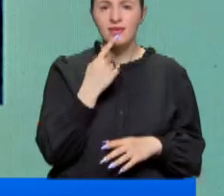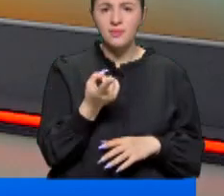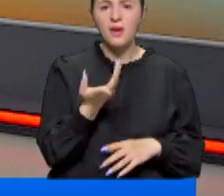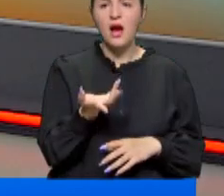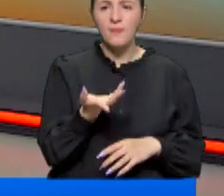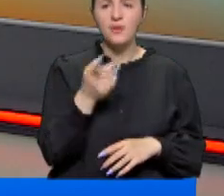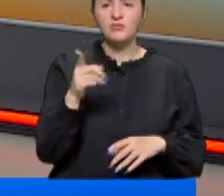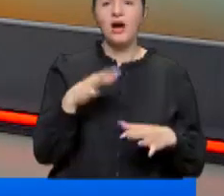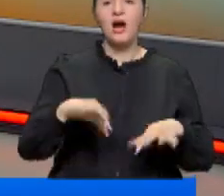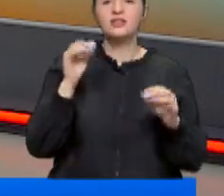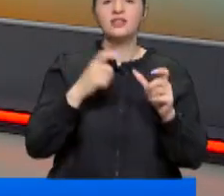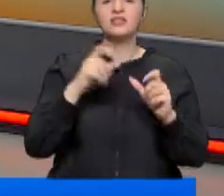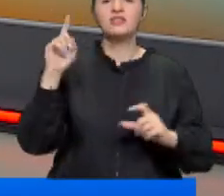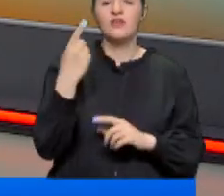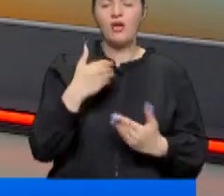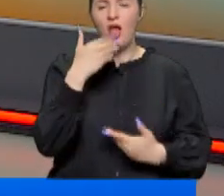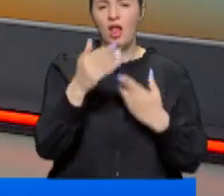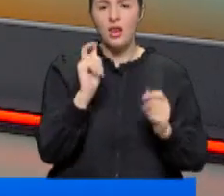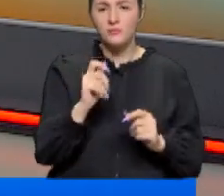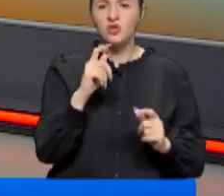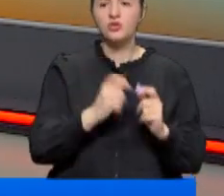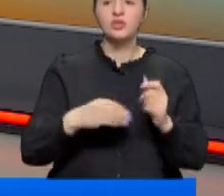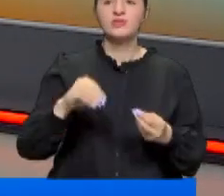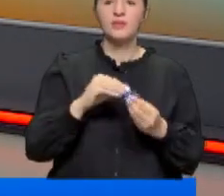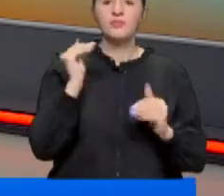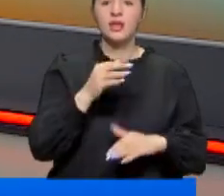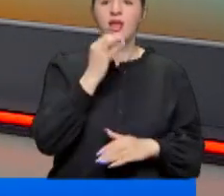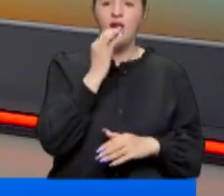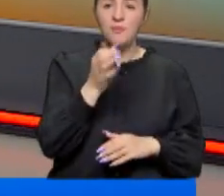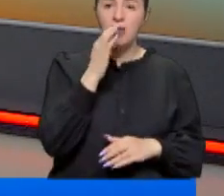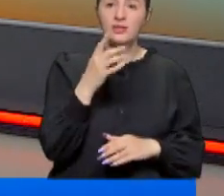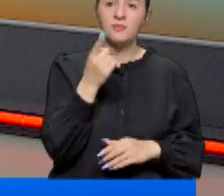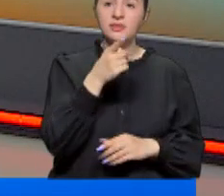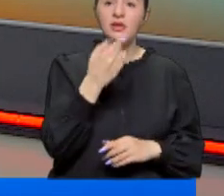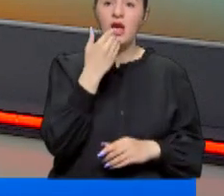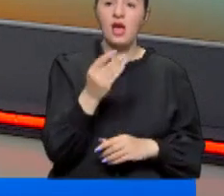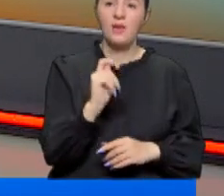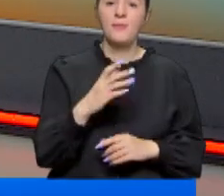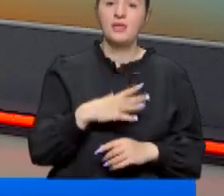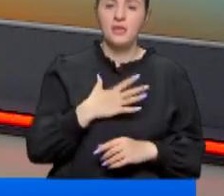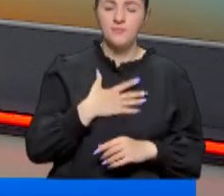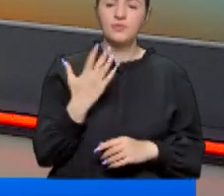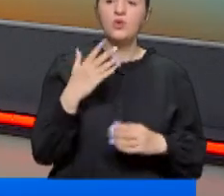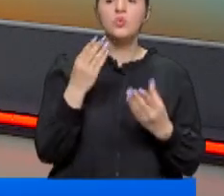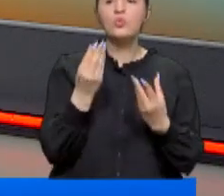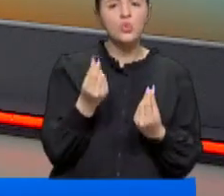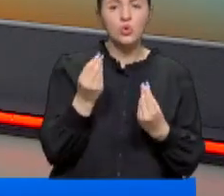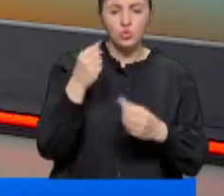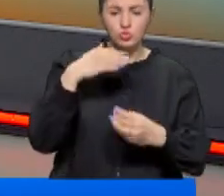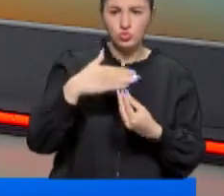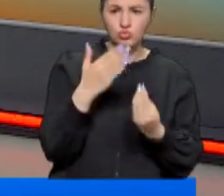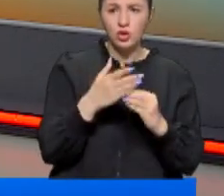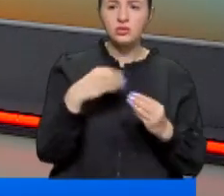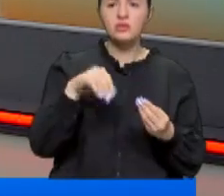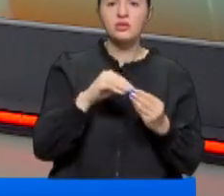ama acil hazır savaşta aktarmış kente zam geldi haberinde bir sizinle paylaşalım dedik kuru soğan zam